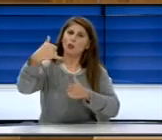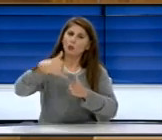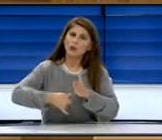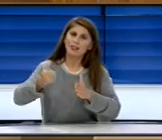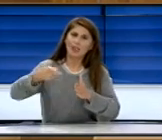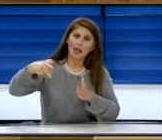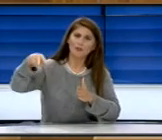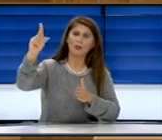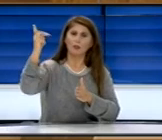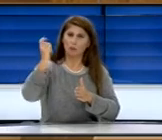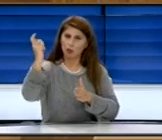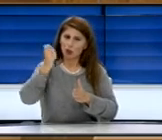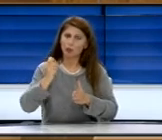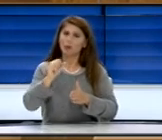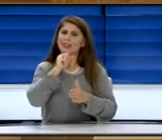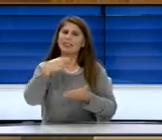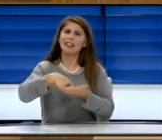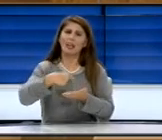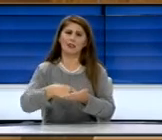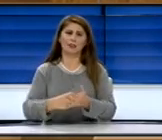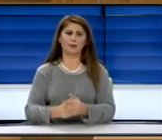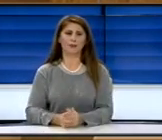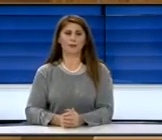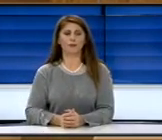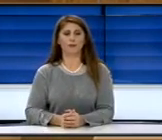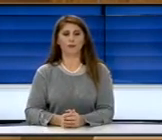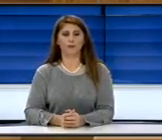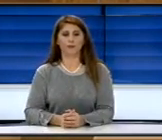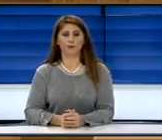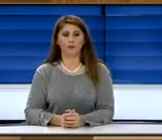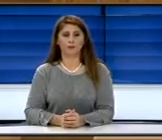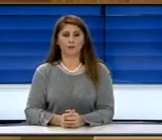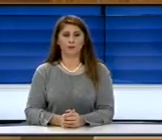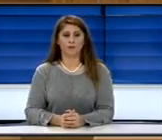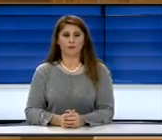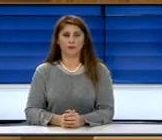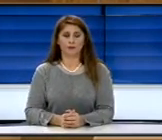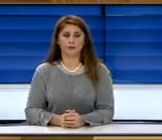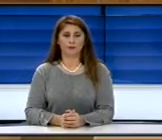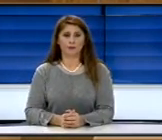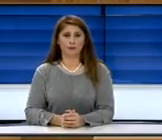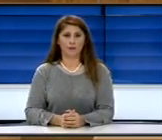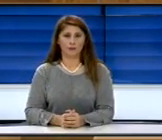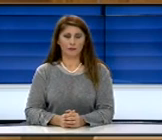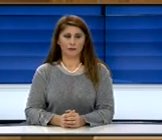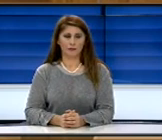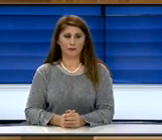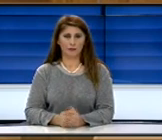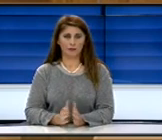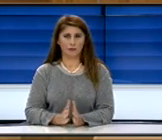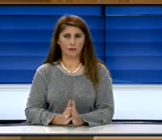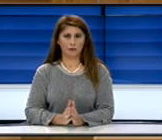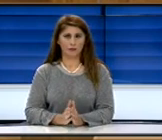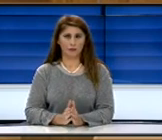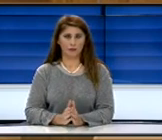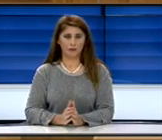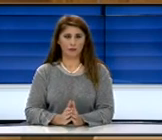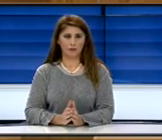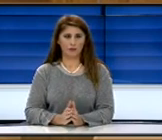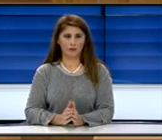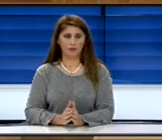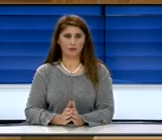ουσιαστικές αυξήσεις σε μισθούς, σε συντάξεις. Μπροστά στον αγώνα για όλα αυτά, με συνέπεια, με συνέχεια, με